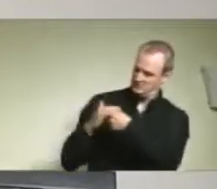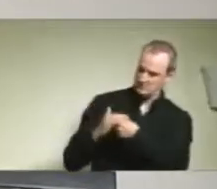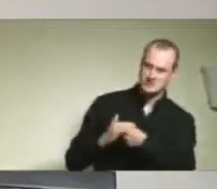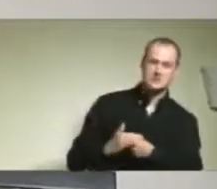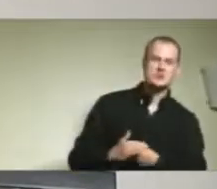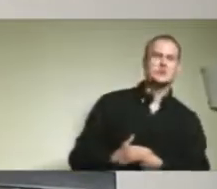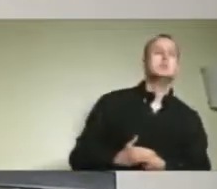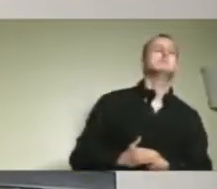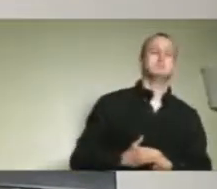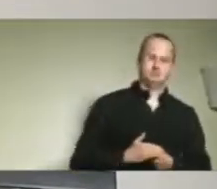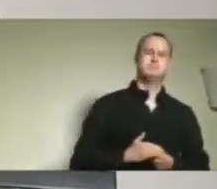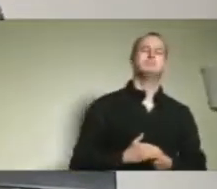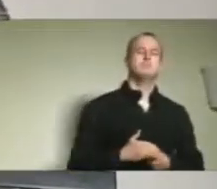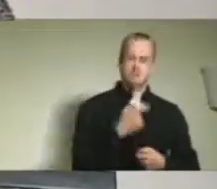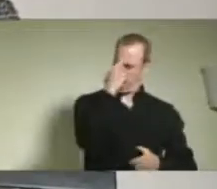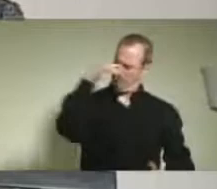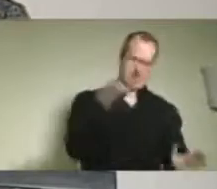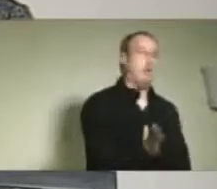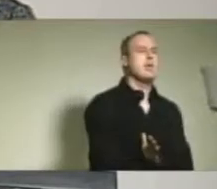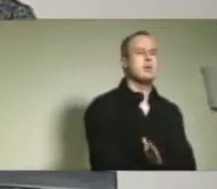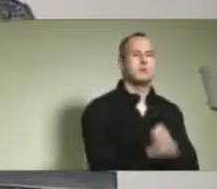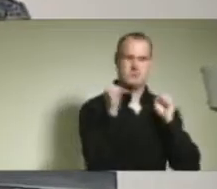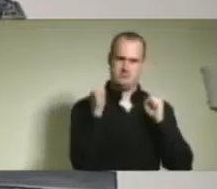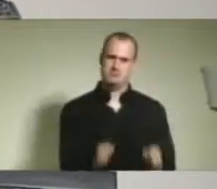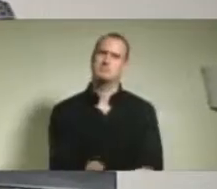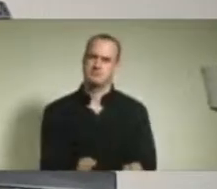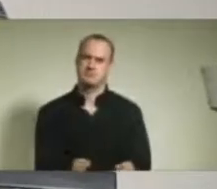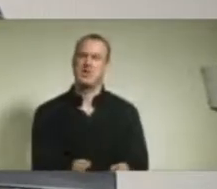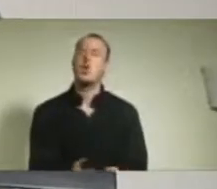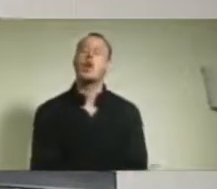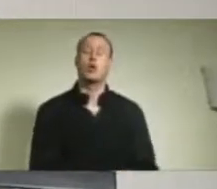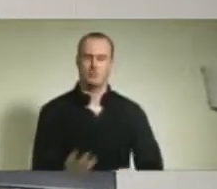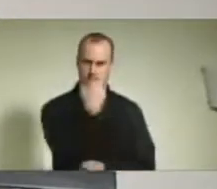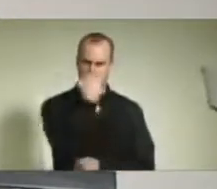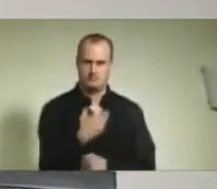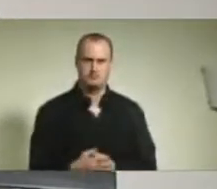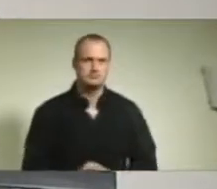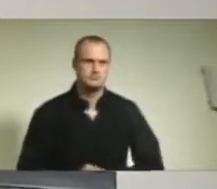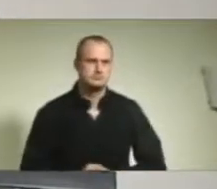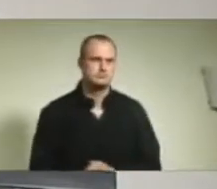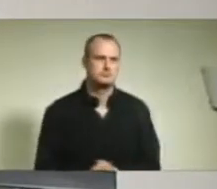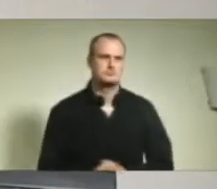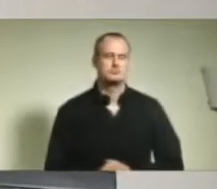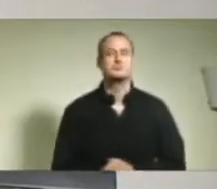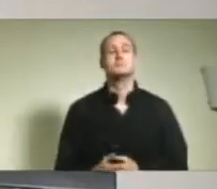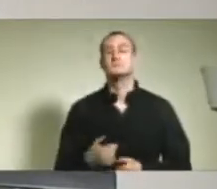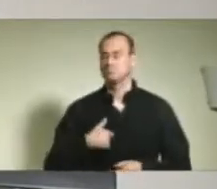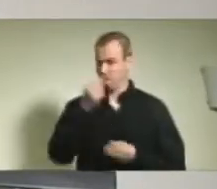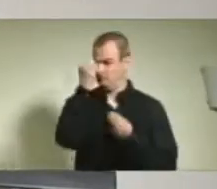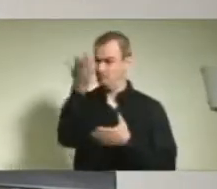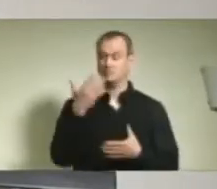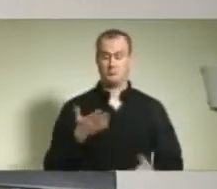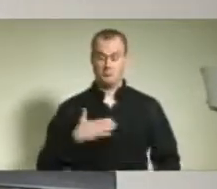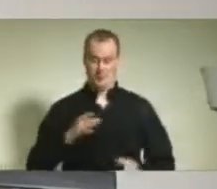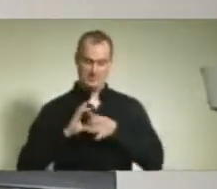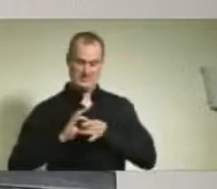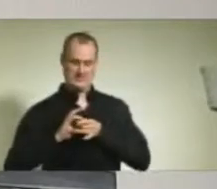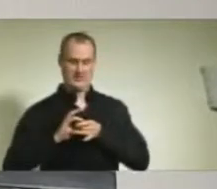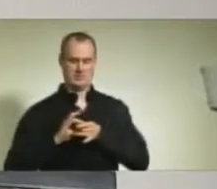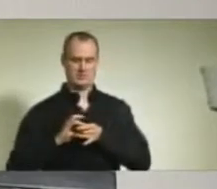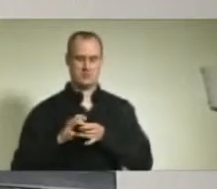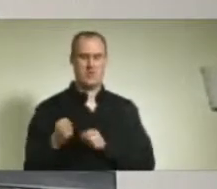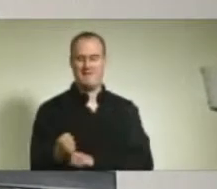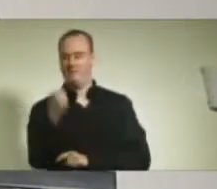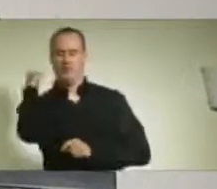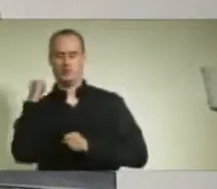de comportement, de travail qui entraîne quand même de grands risques. Et d'ailleurs, pour ce faire, mon syndicat, Force ouvrière, demain,